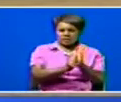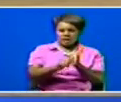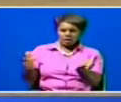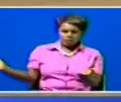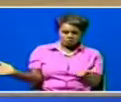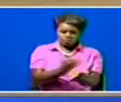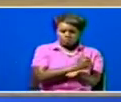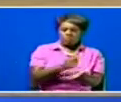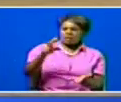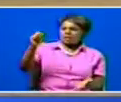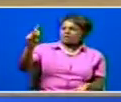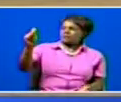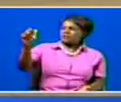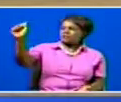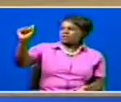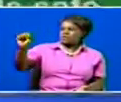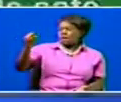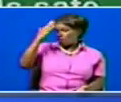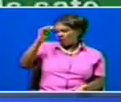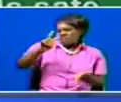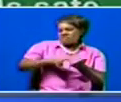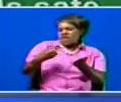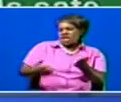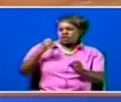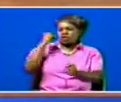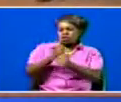mbali NTSA kwa msingi kuwa wameshindwa